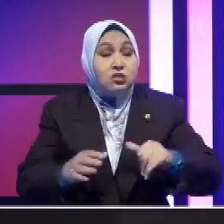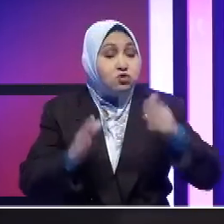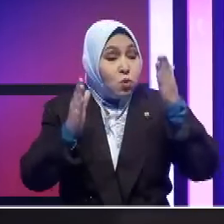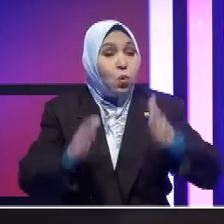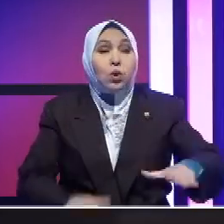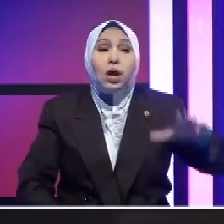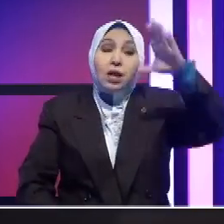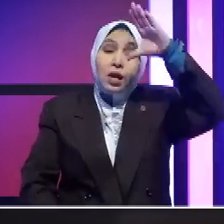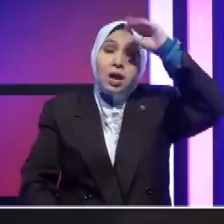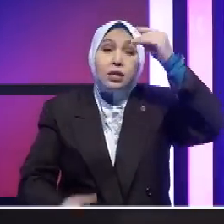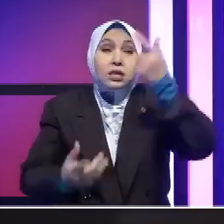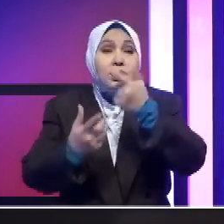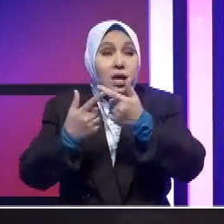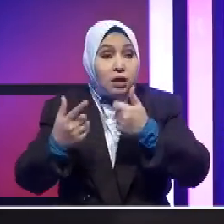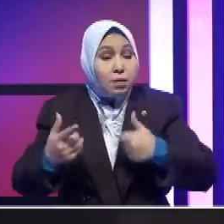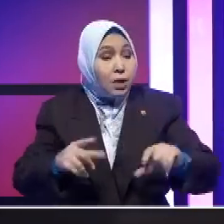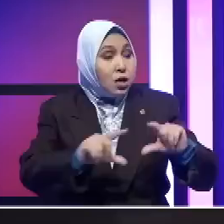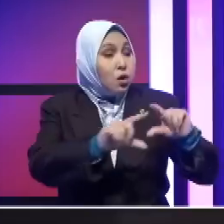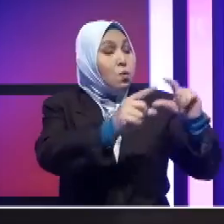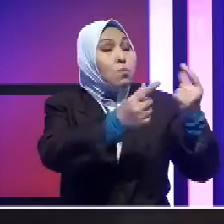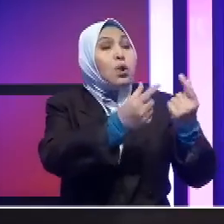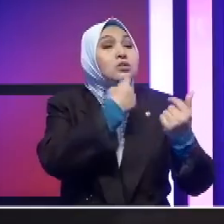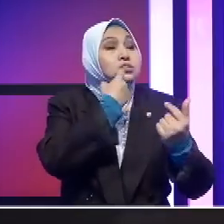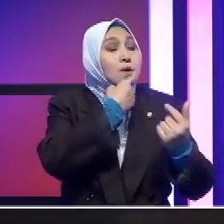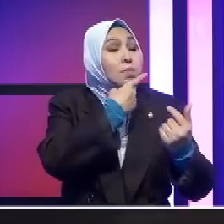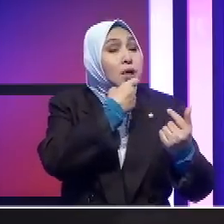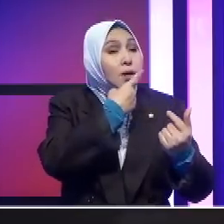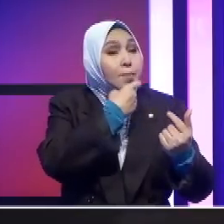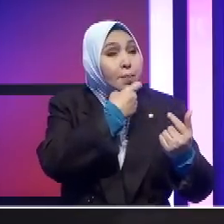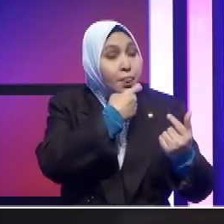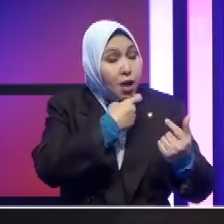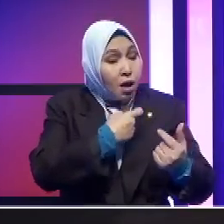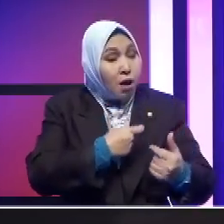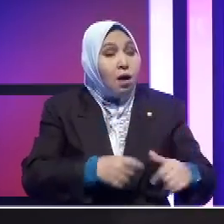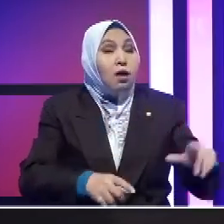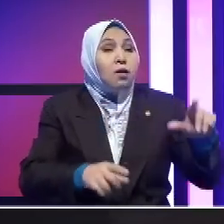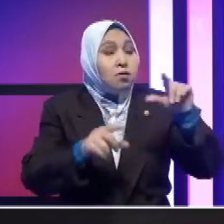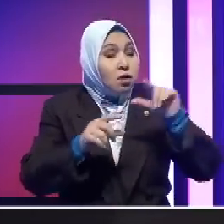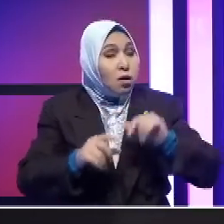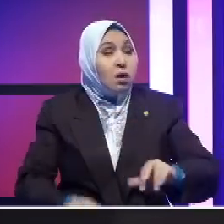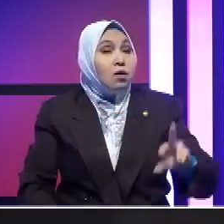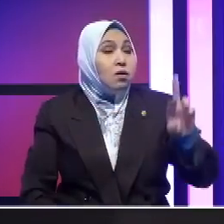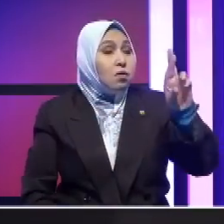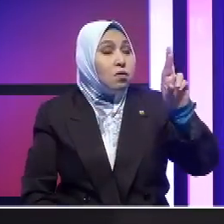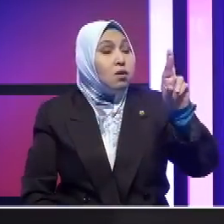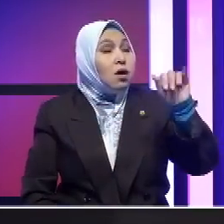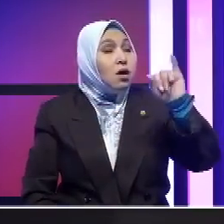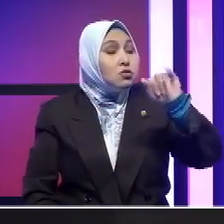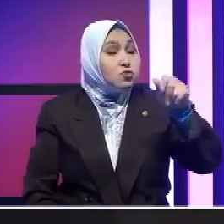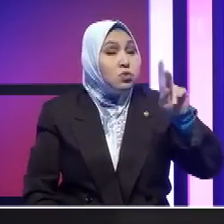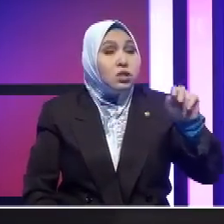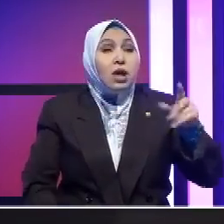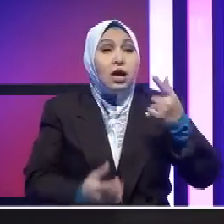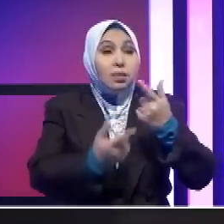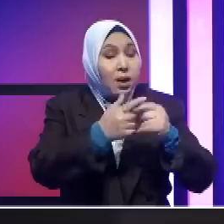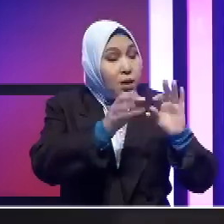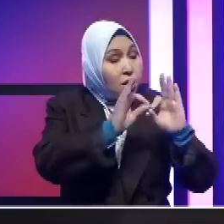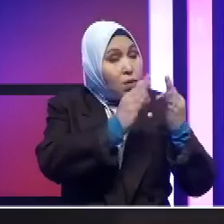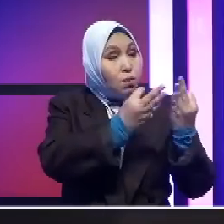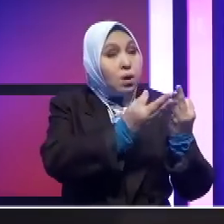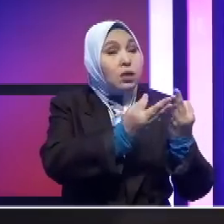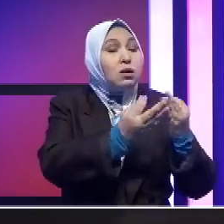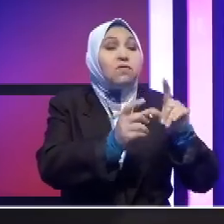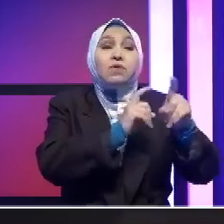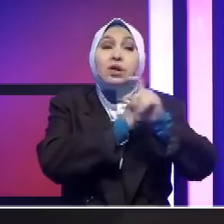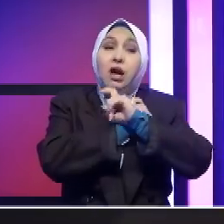lelaki daripada kumpulan siapa? Allah terangkan sini, rajul ini adalah orang beriman daripada keluarga